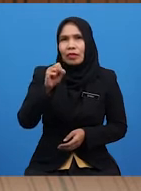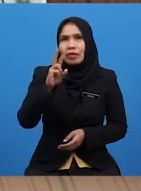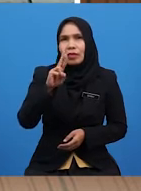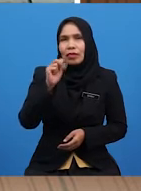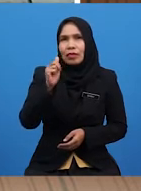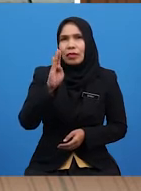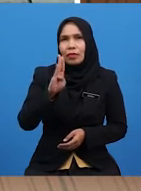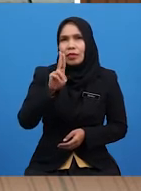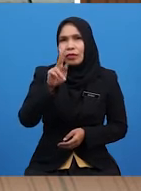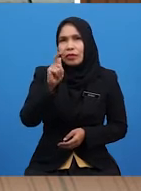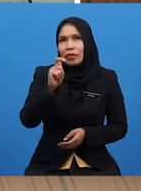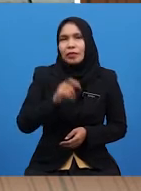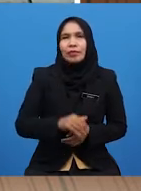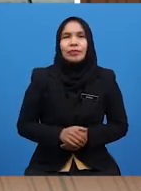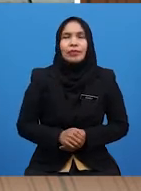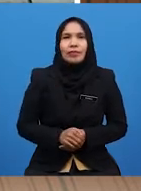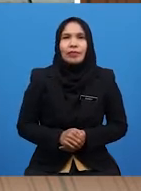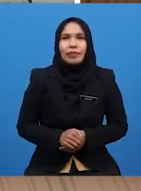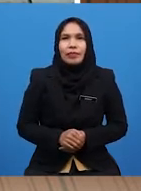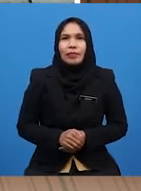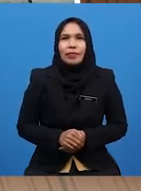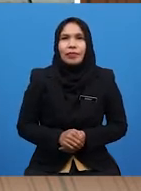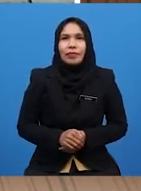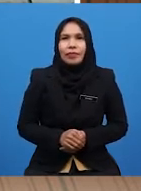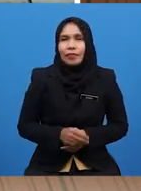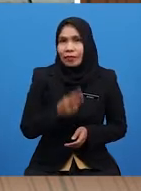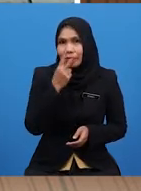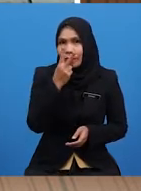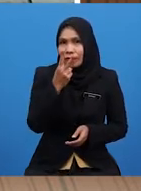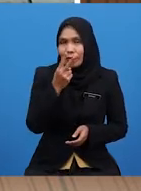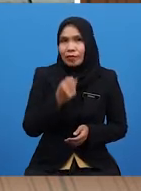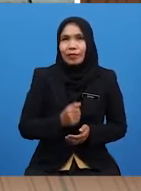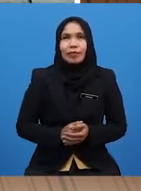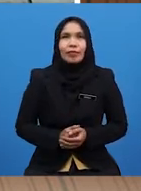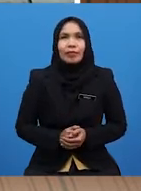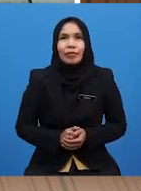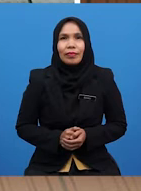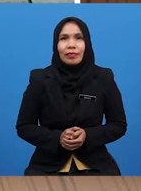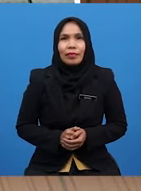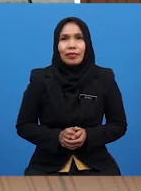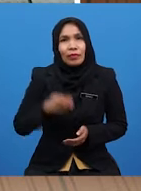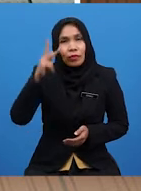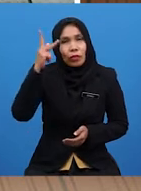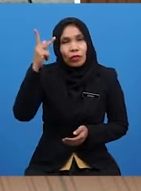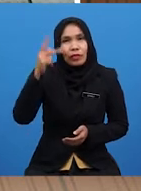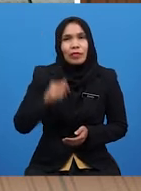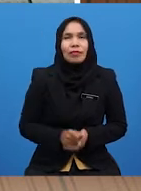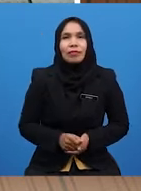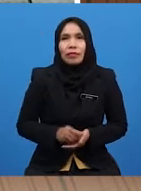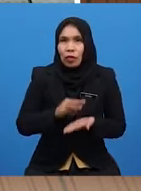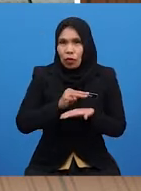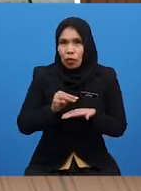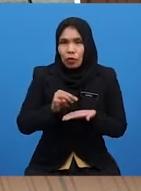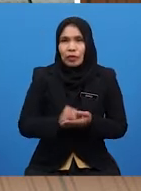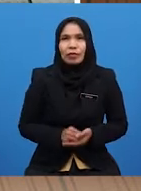Hai melalui pemakaian kita jalanin ciri berkonsepkan Moden